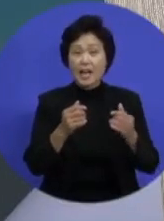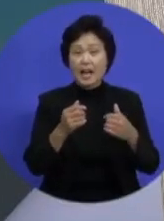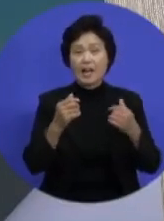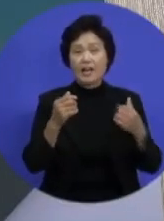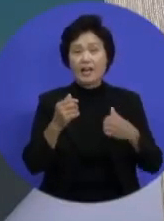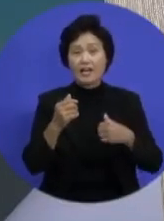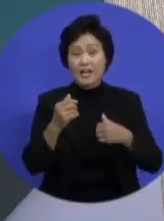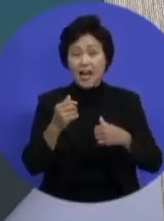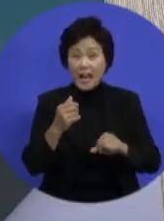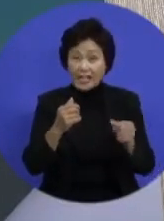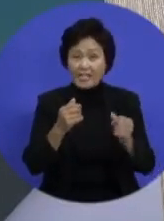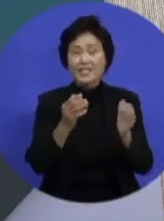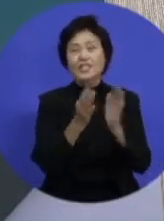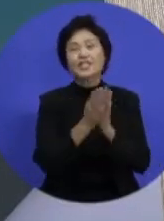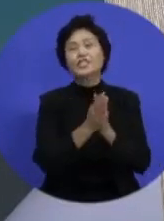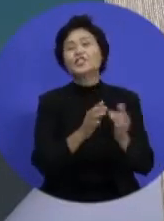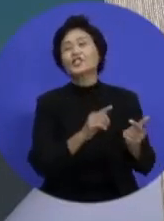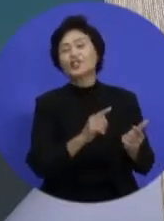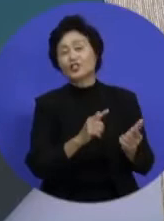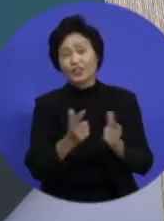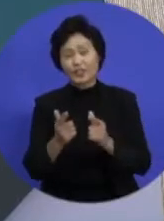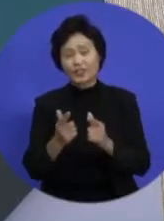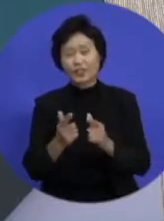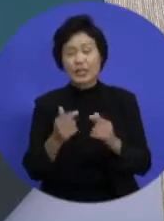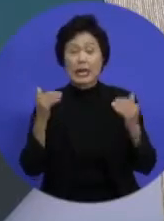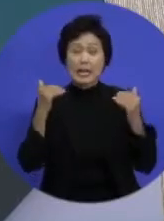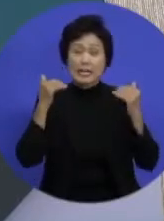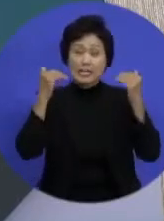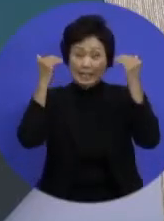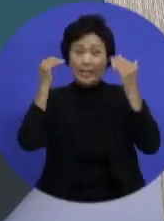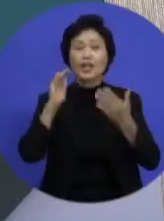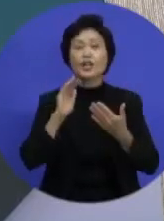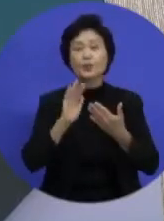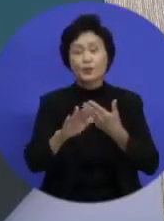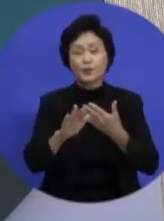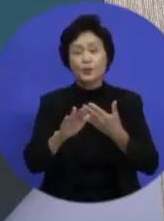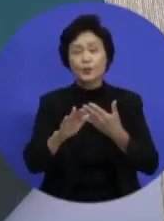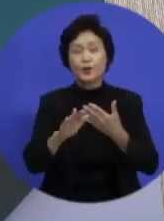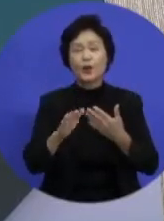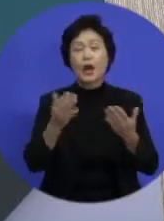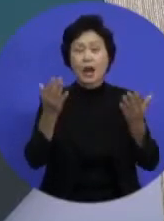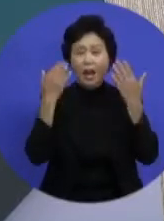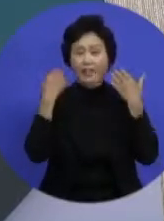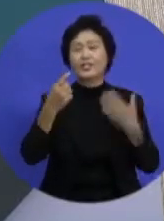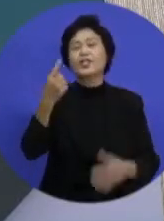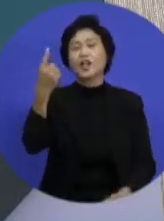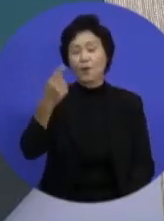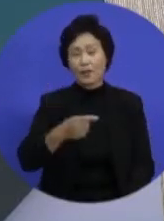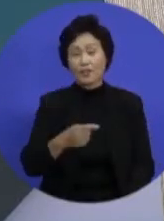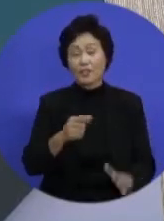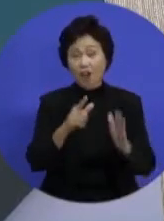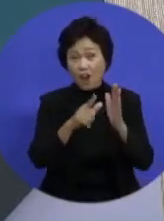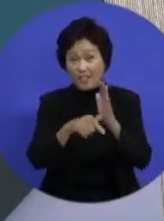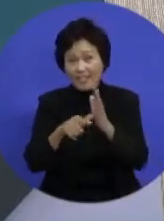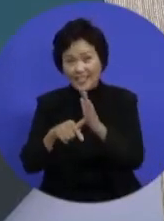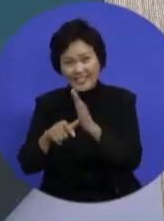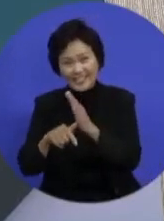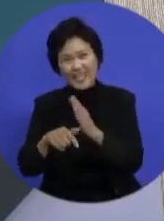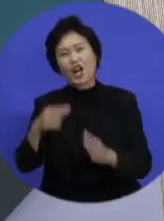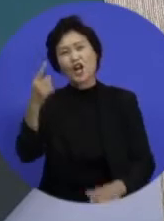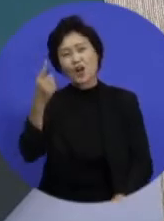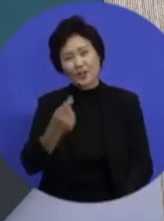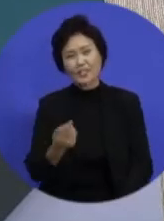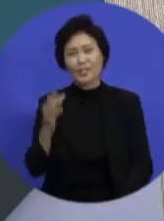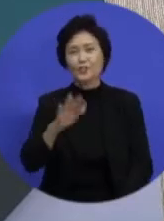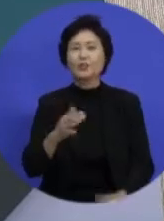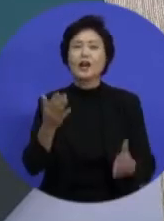친구들은 아예 자랄 때 그렇게 자란 친구들이 나중에 학교에 와서 여러 가지 형태로 이제 파트타임으로 오더라도 학교를 같이